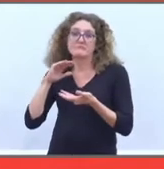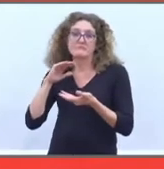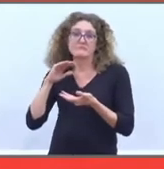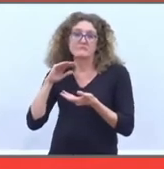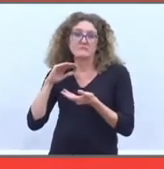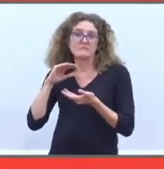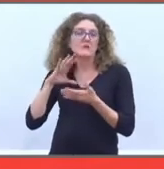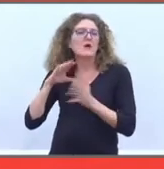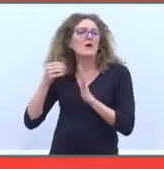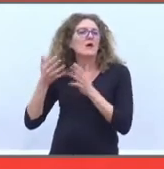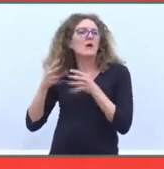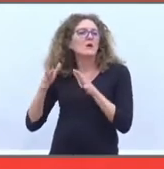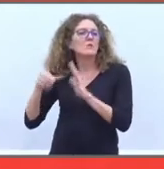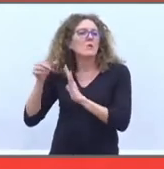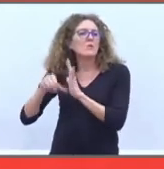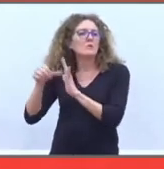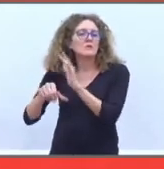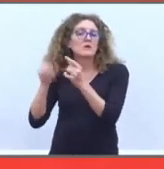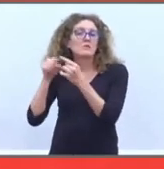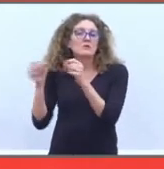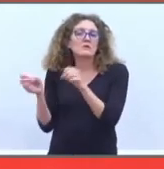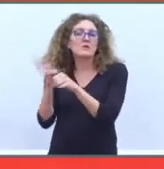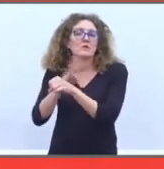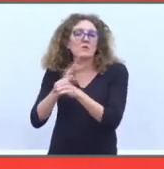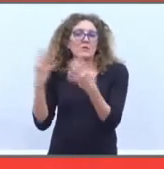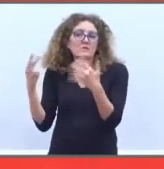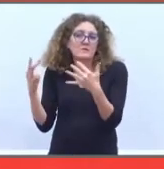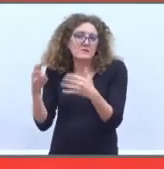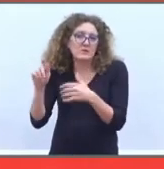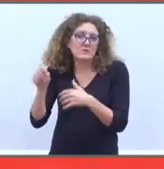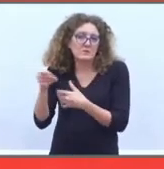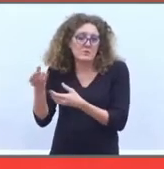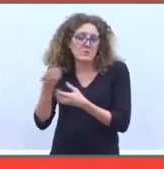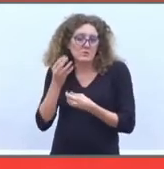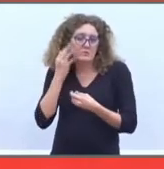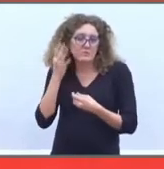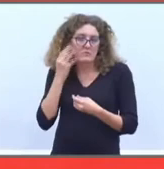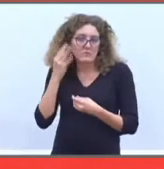outre les histoires de Covid-19, hein, des choses très préoccupantes